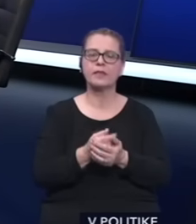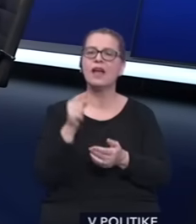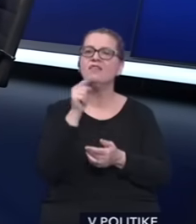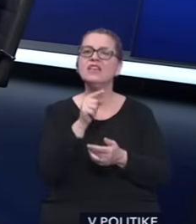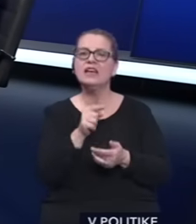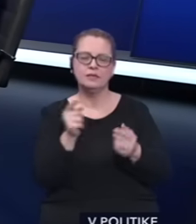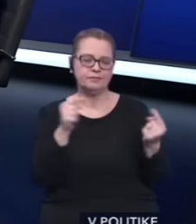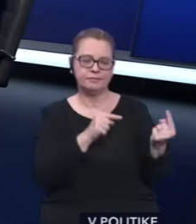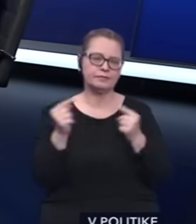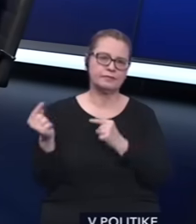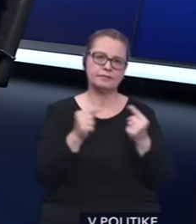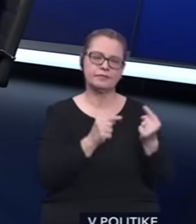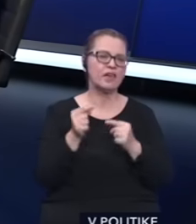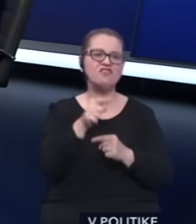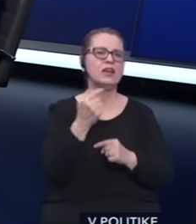49 750. Pán Danko,